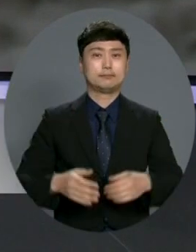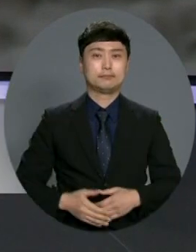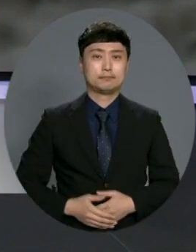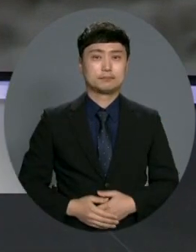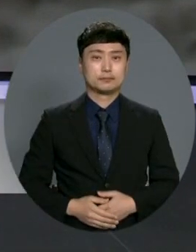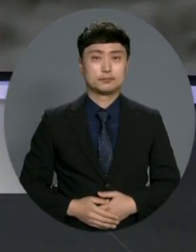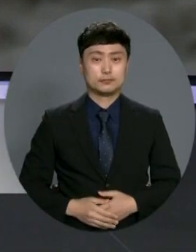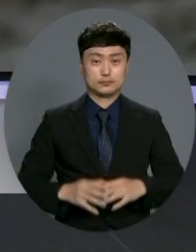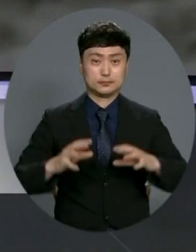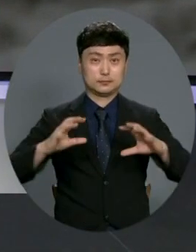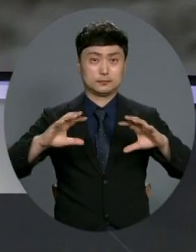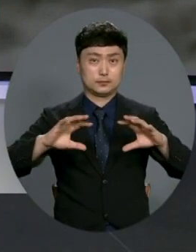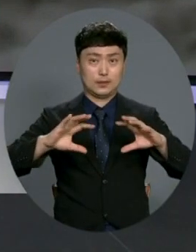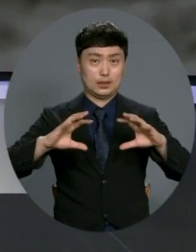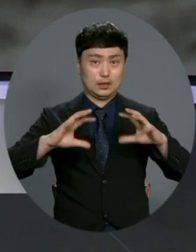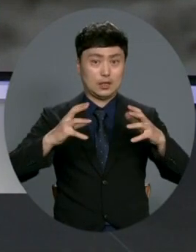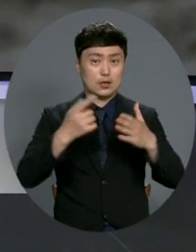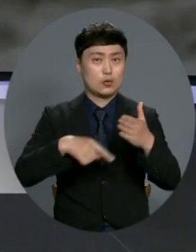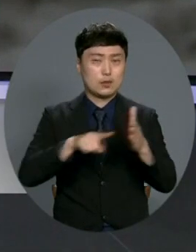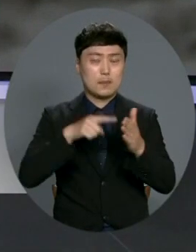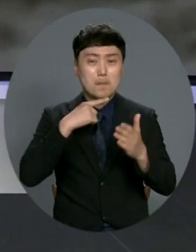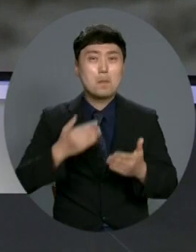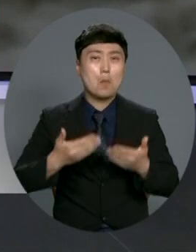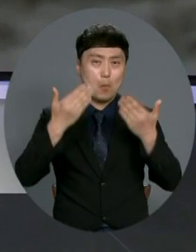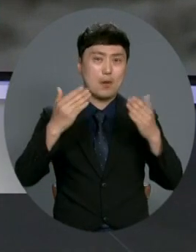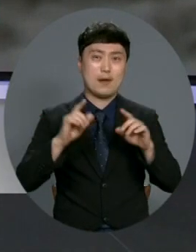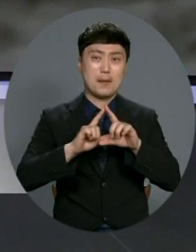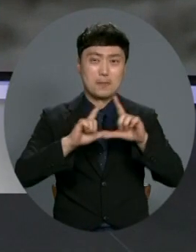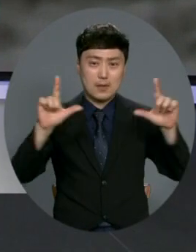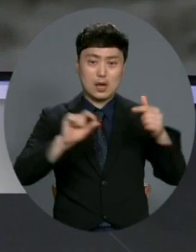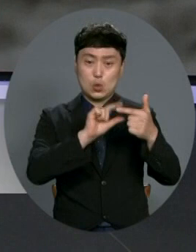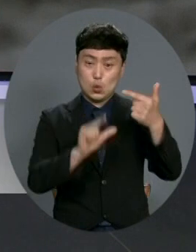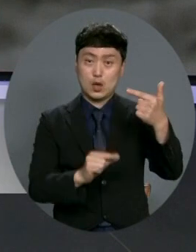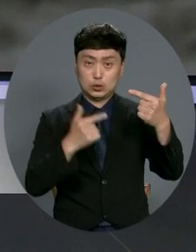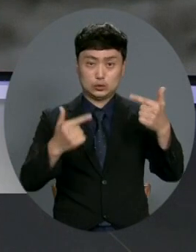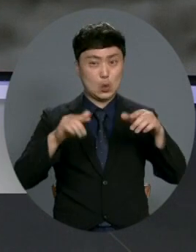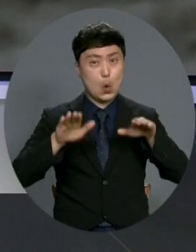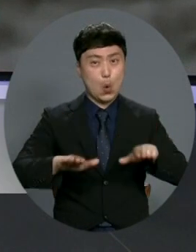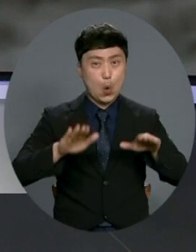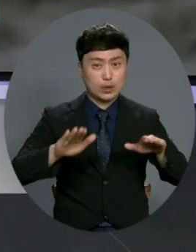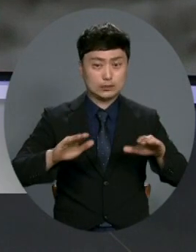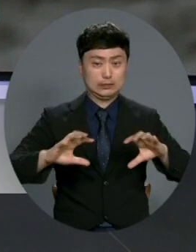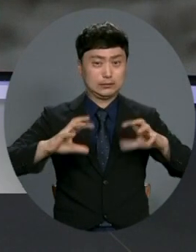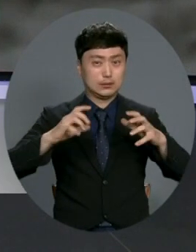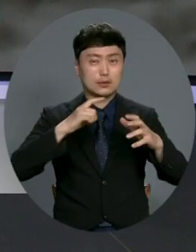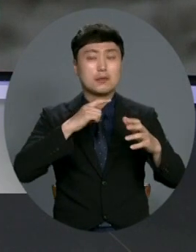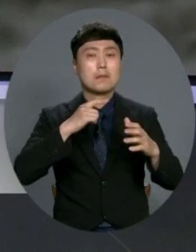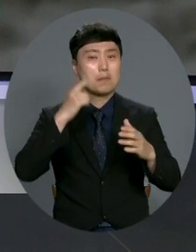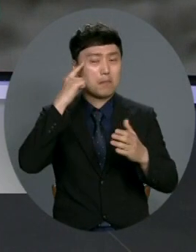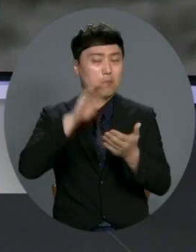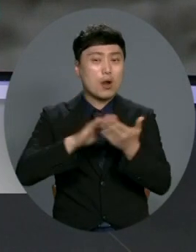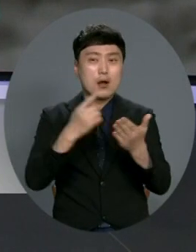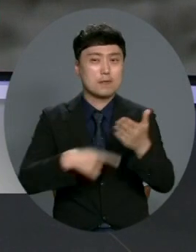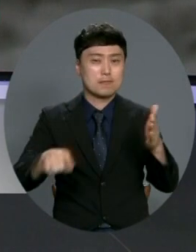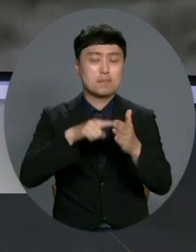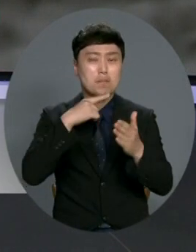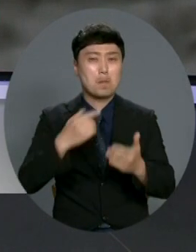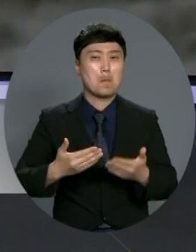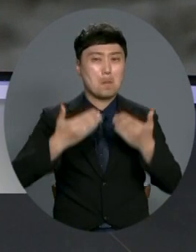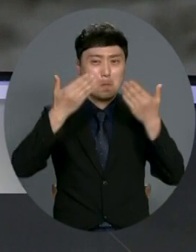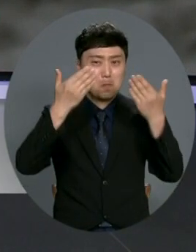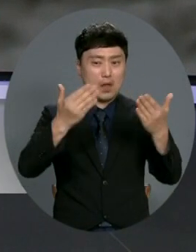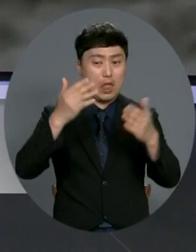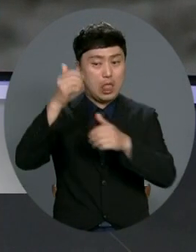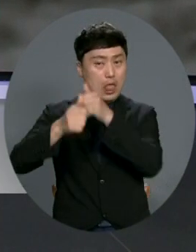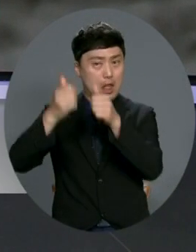호국 보훈의 달인 6월, 오늘은 현충일이었습니다. 이 땅의 평화를 지키기 위해서 목숨도 아끼지 않은 순국선열의